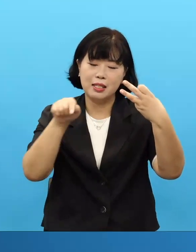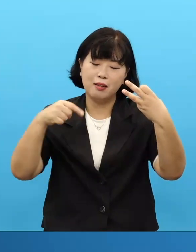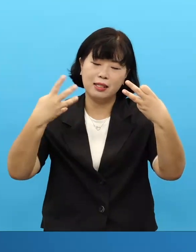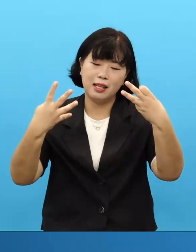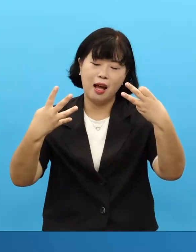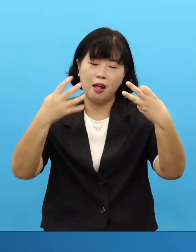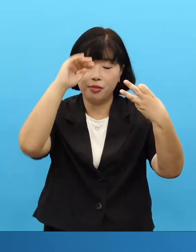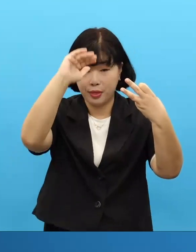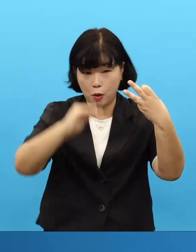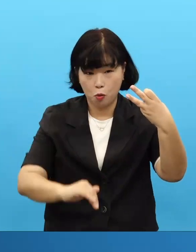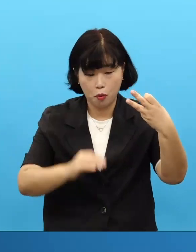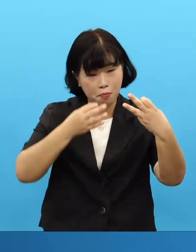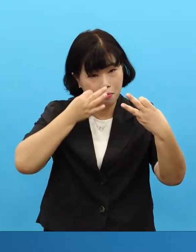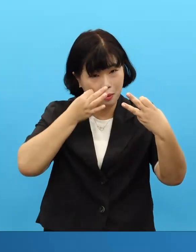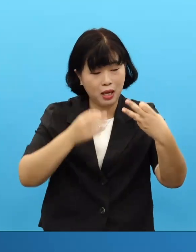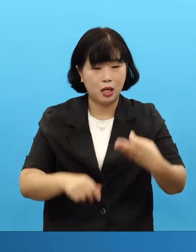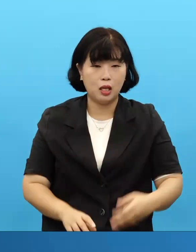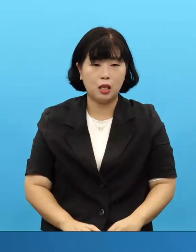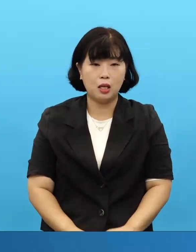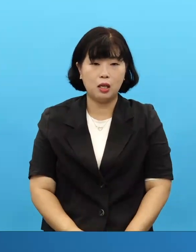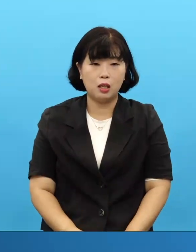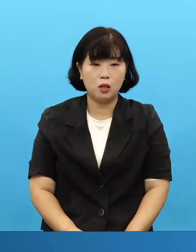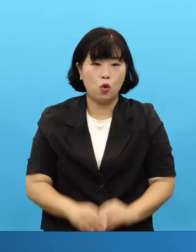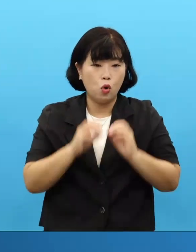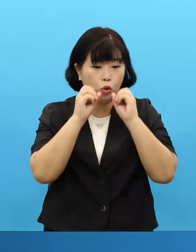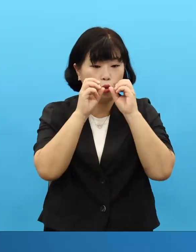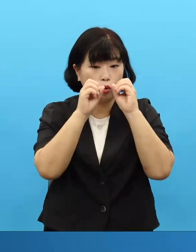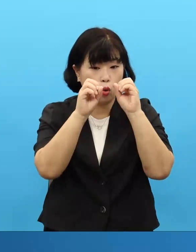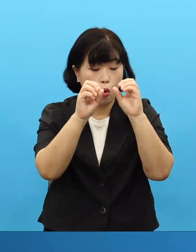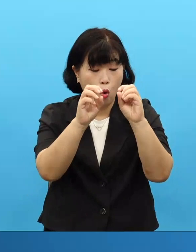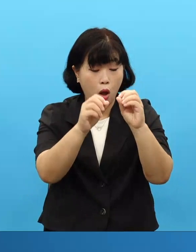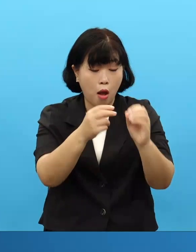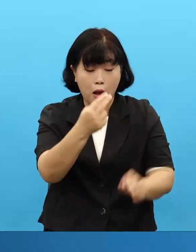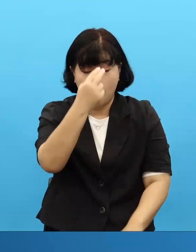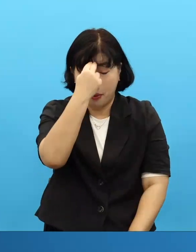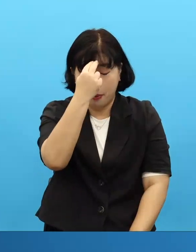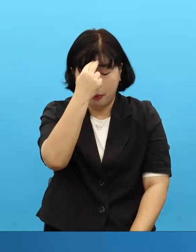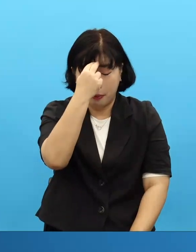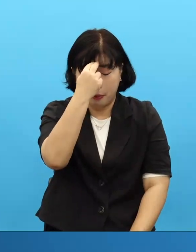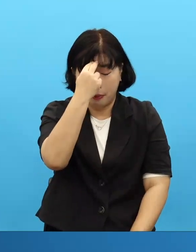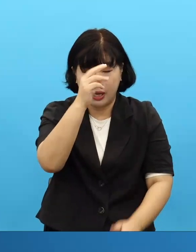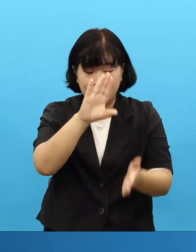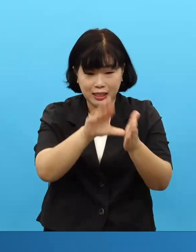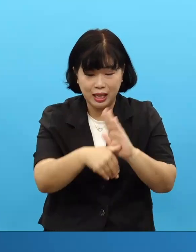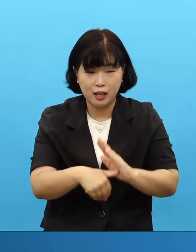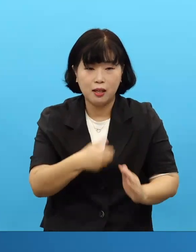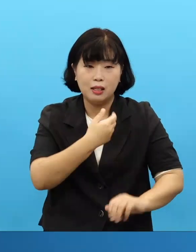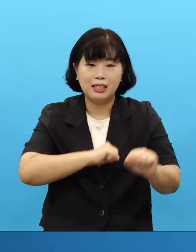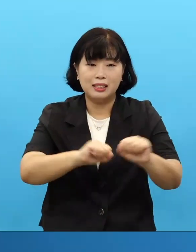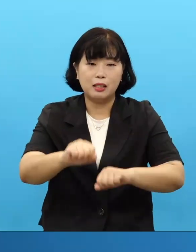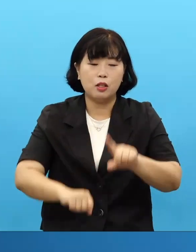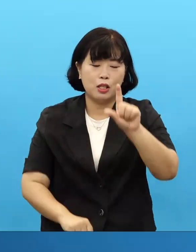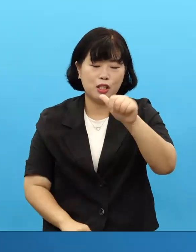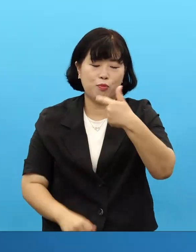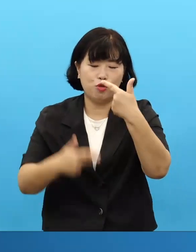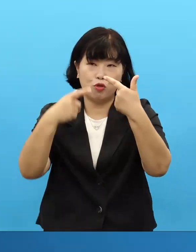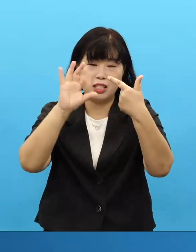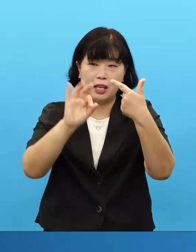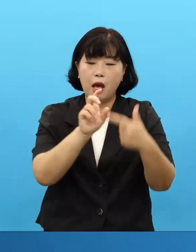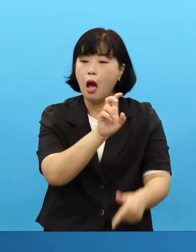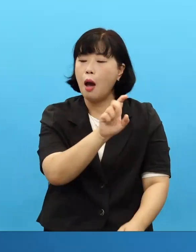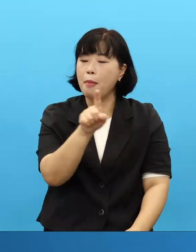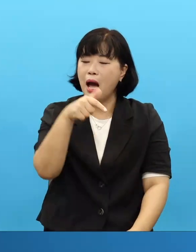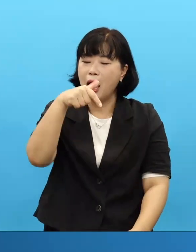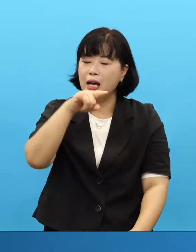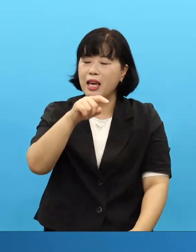Acts 13, 1 through 4, you've seen this before. 전도문이 완전히 막혔을 때 사도행전 16장 6절에 10절 마게도냐로 가라 본